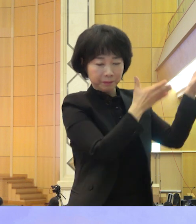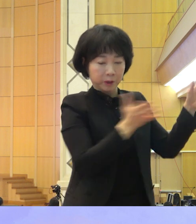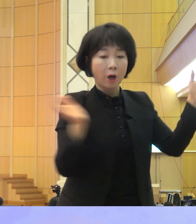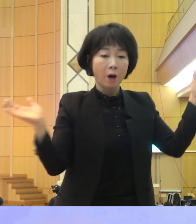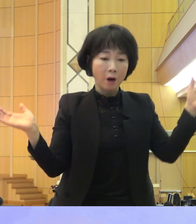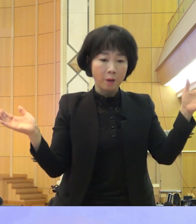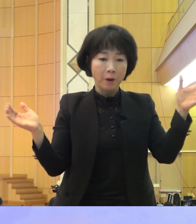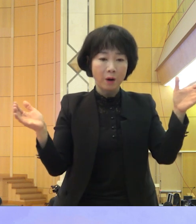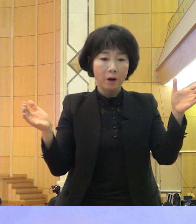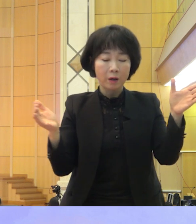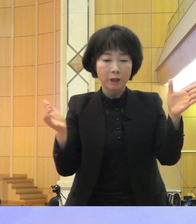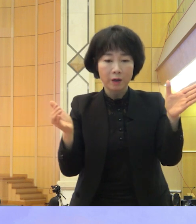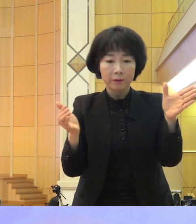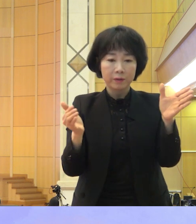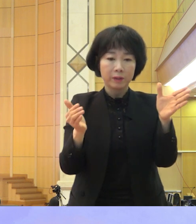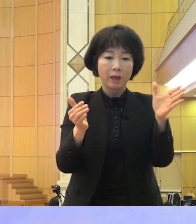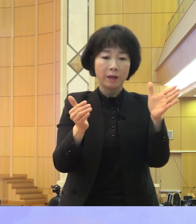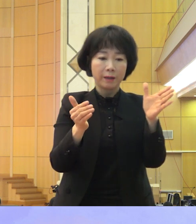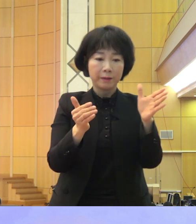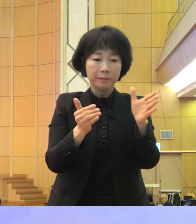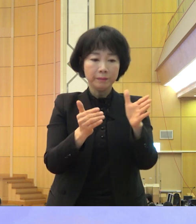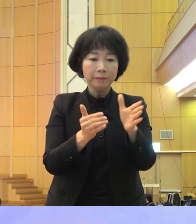질병